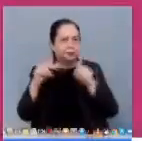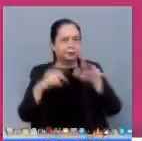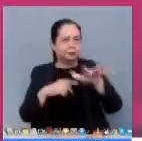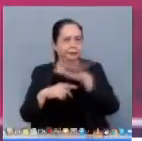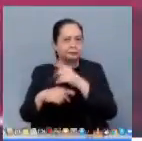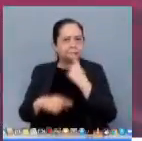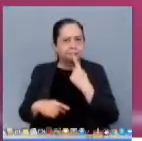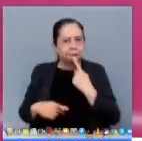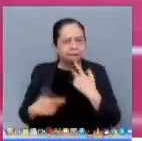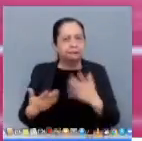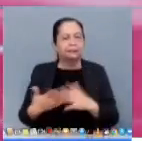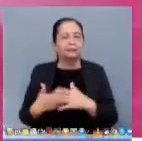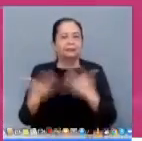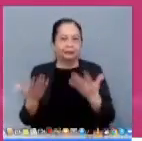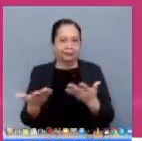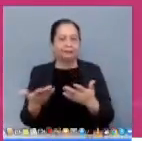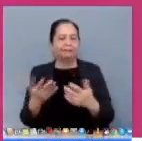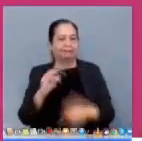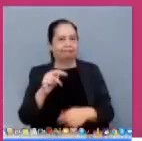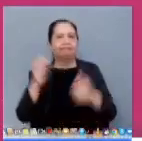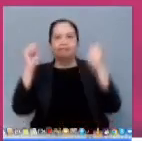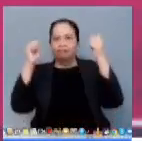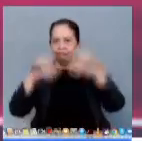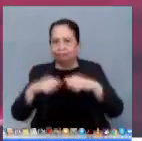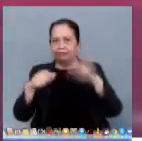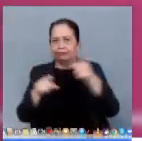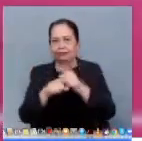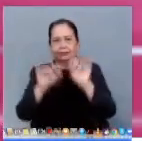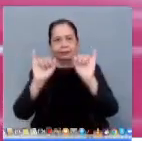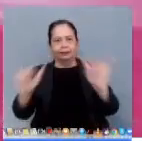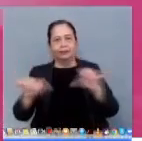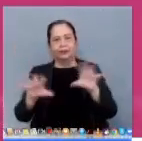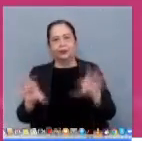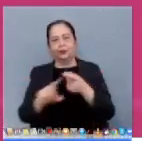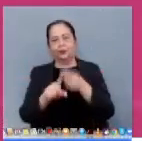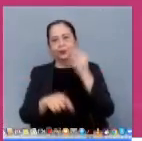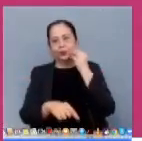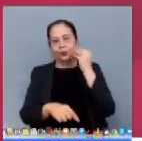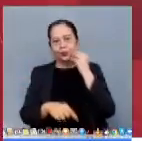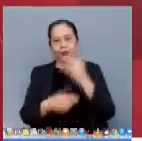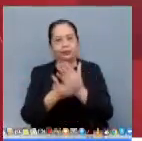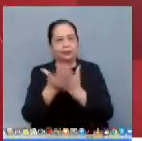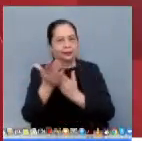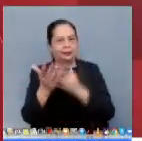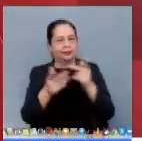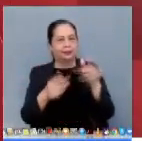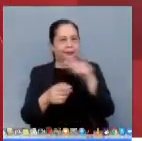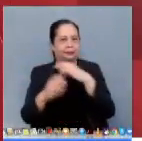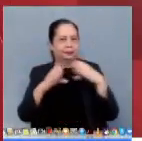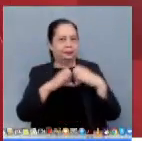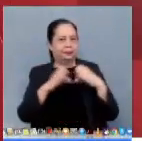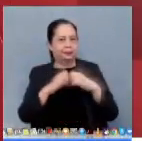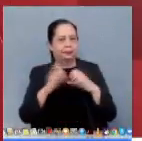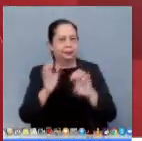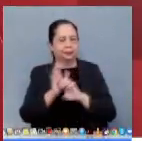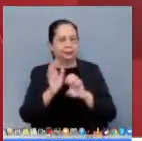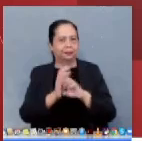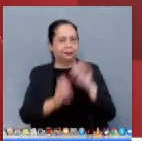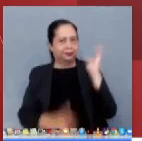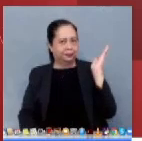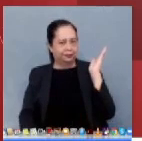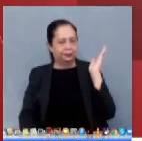Ate Sue Evan, ako pabor sa panukalang panatilihin ng work-from-home setup ang ilang mga kapuso netizen. Gaya ni Aya Menor, sang-ayon siya